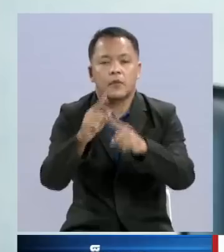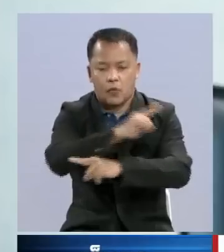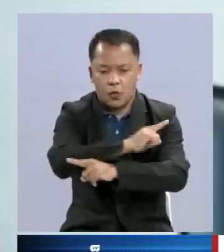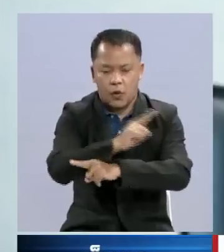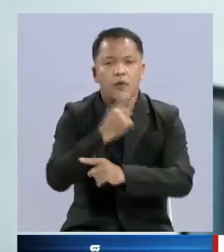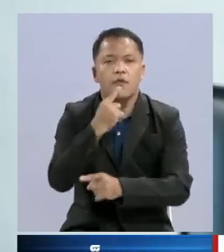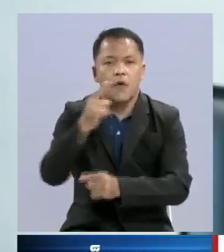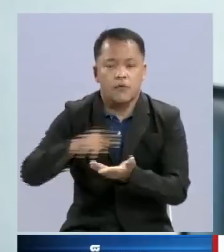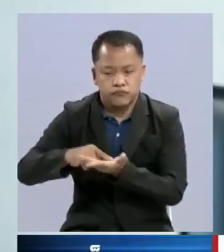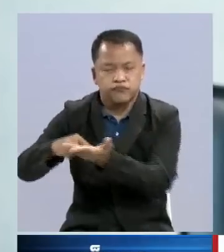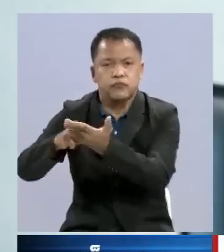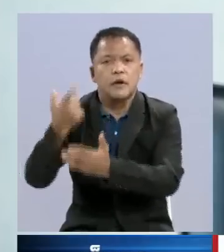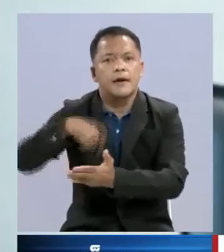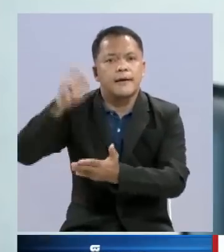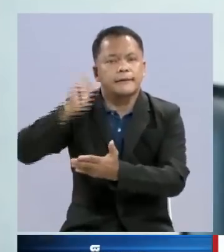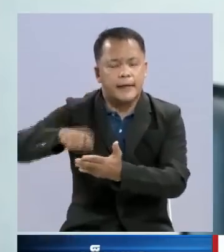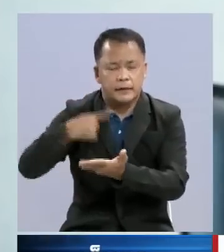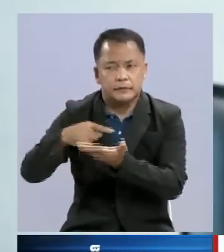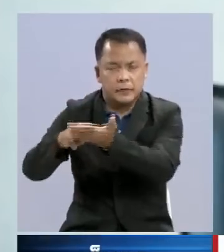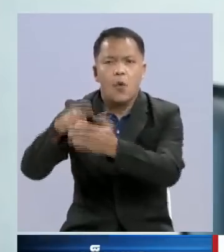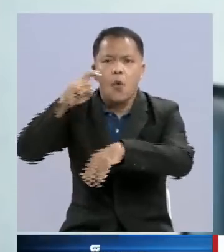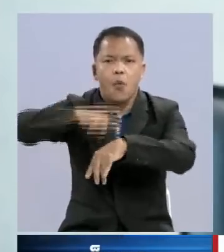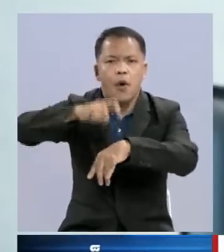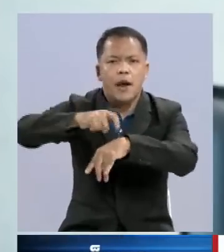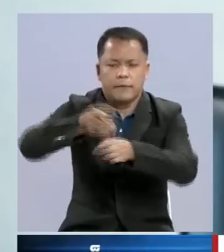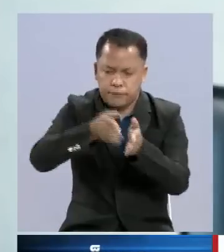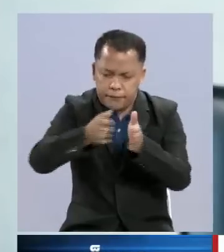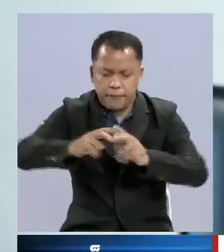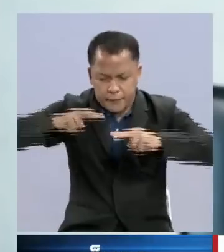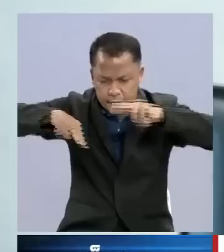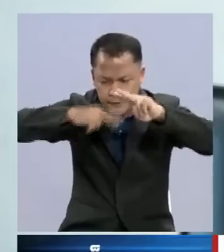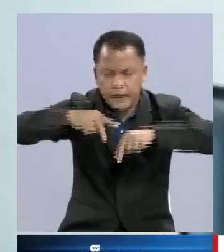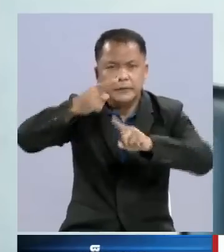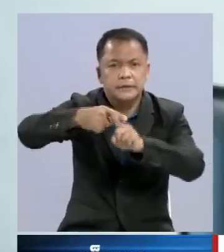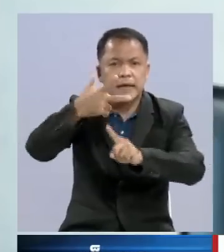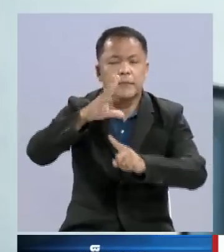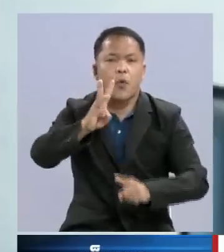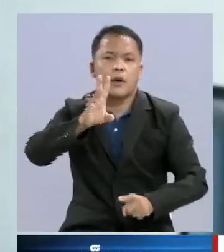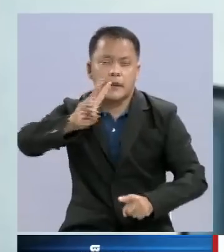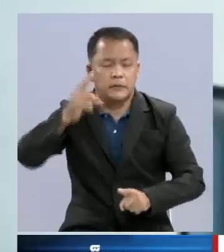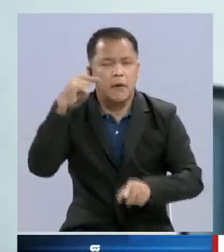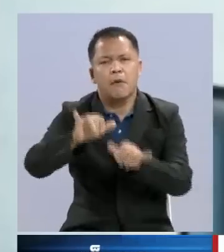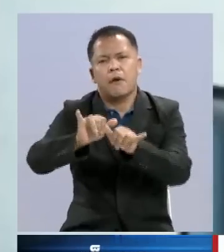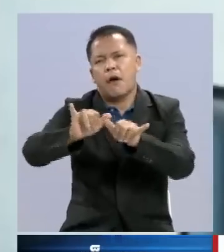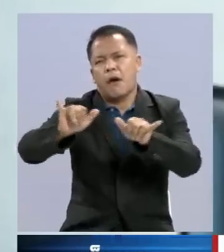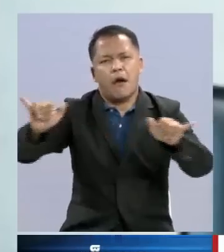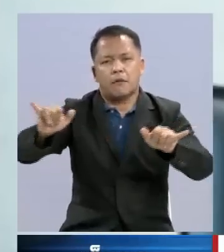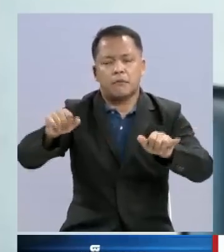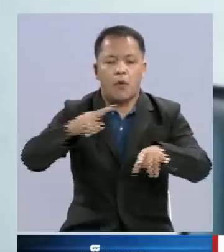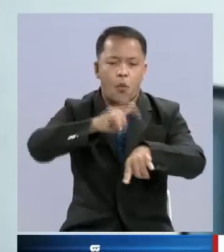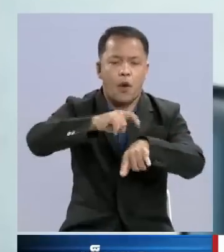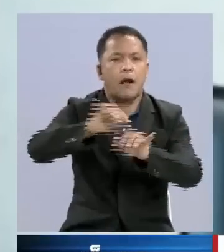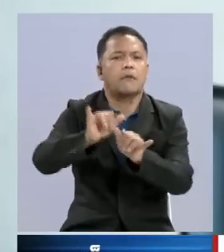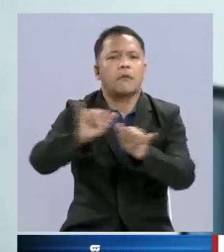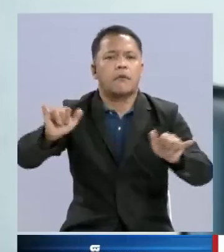รับฟ้องซึ่งศาลอาญาเนี่ยเห็นว่าระยะเวลาที่มีการนัดสืบพยานในช่วงมีนาคม67มันยาวเกินไปเลยกรอบระ